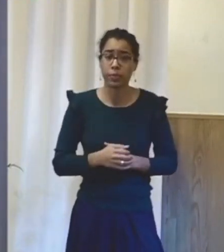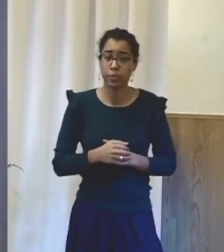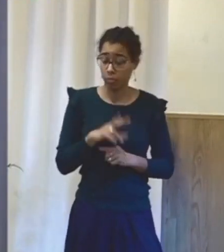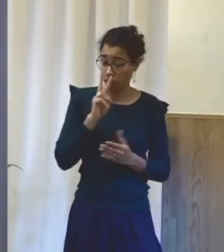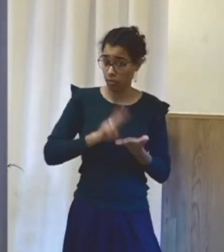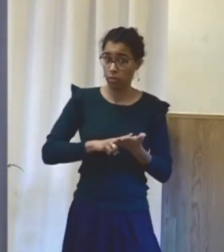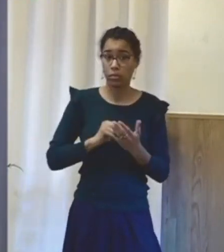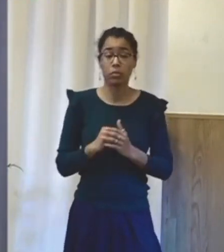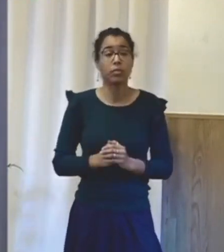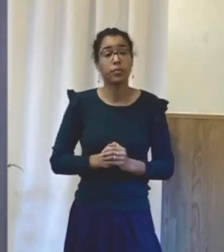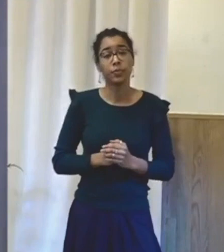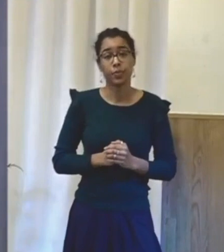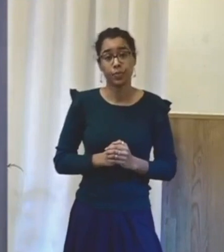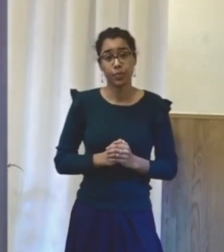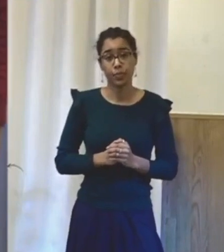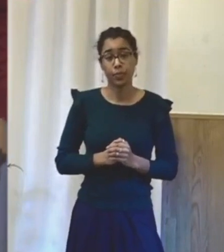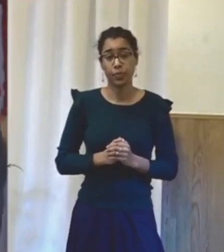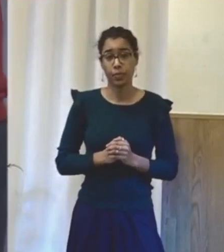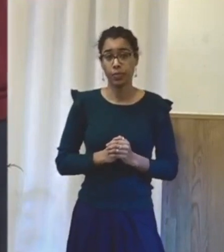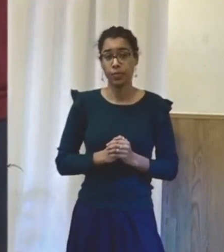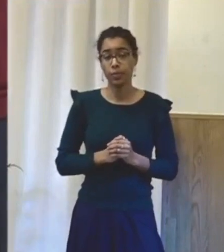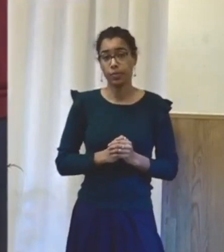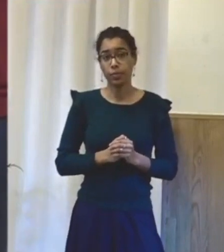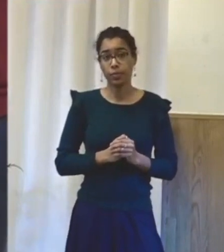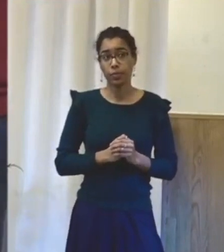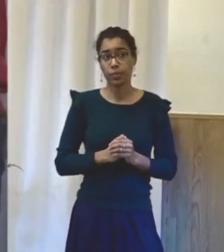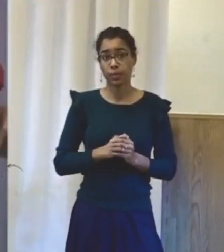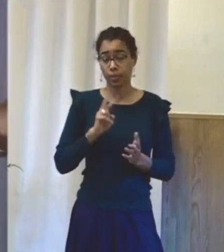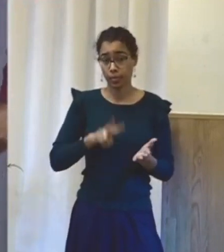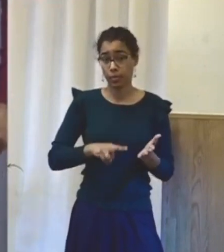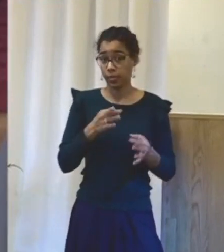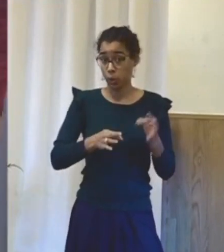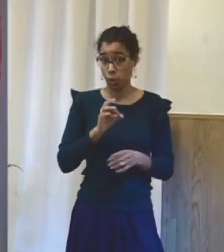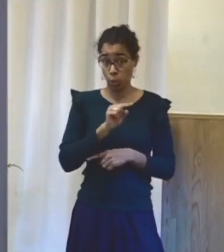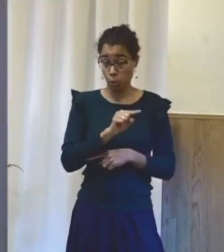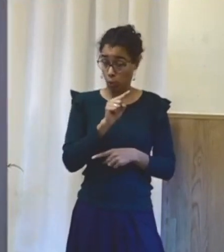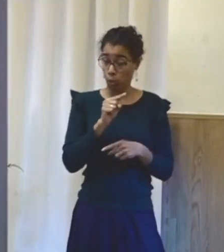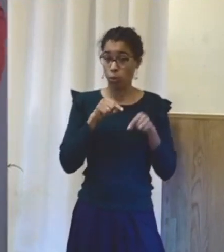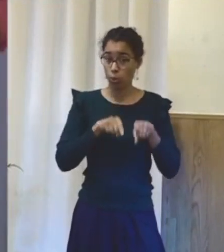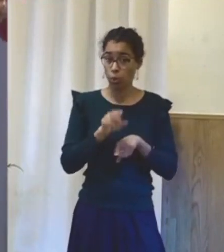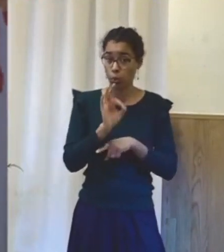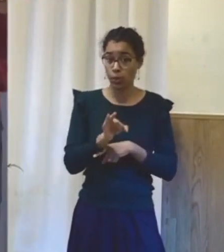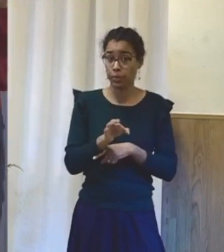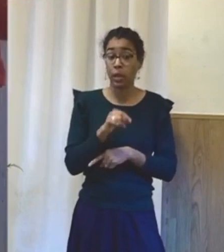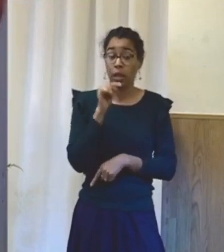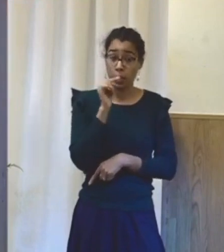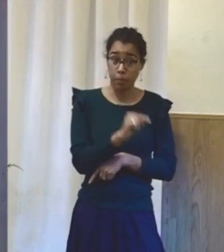C'est vrai. Il était juste. Et parce que